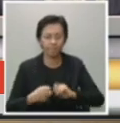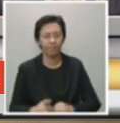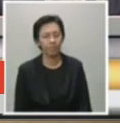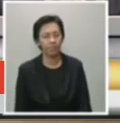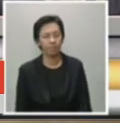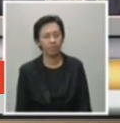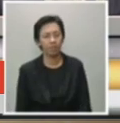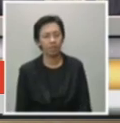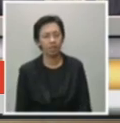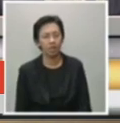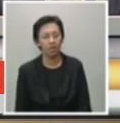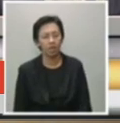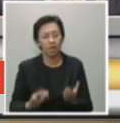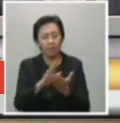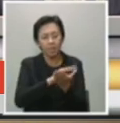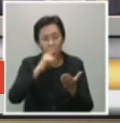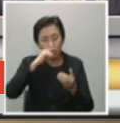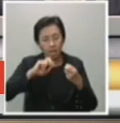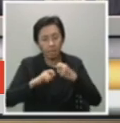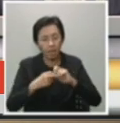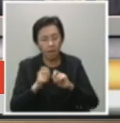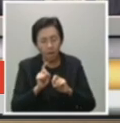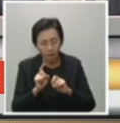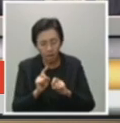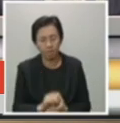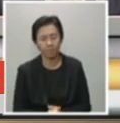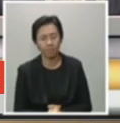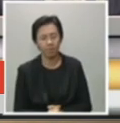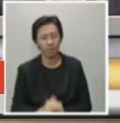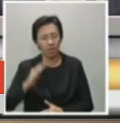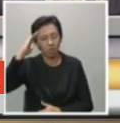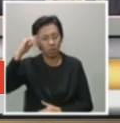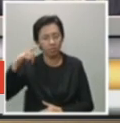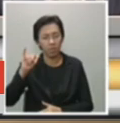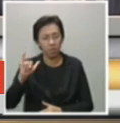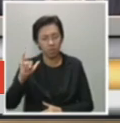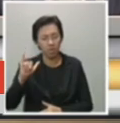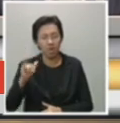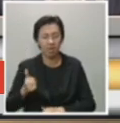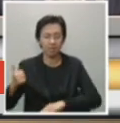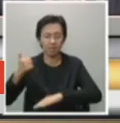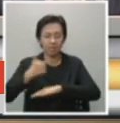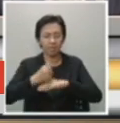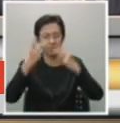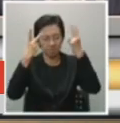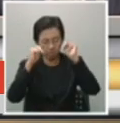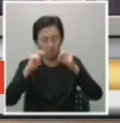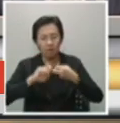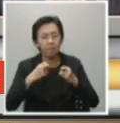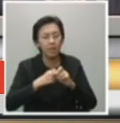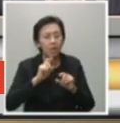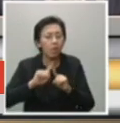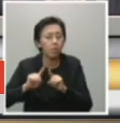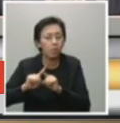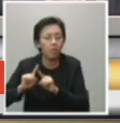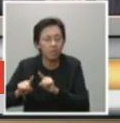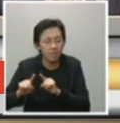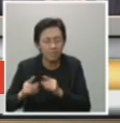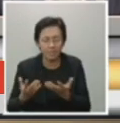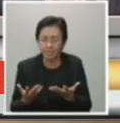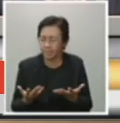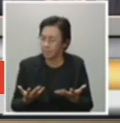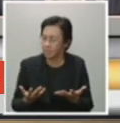เสียหายของประเทศที่ได้รับหลังจากพลเอกประยุทธ์ได้เข้ามาอยู่ในตำแหน่งนายกรัฐมนตรีมีมากมายมหาศาลค่ะหรือชนิด